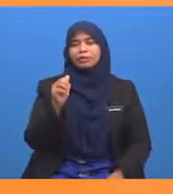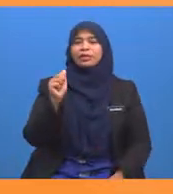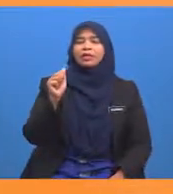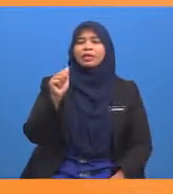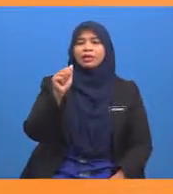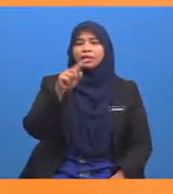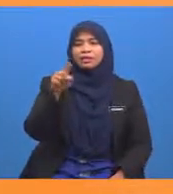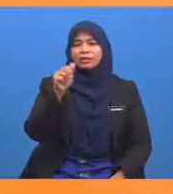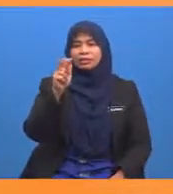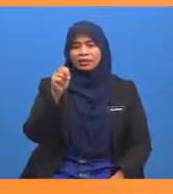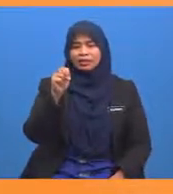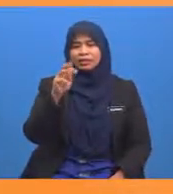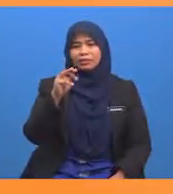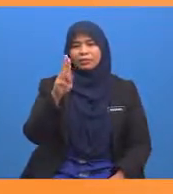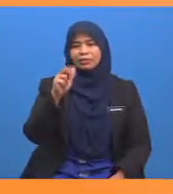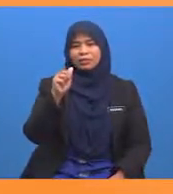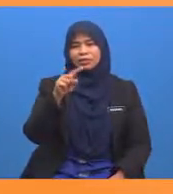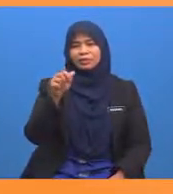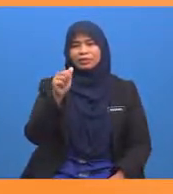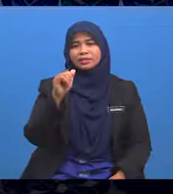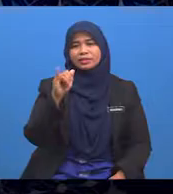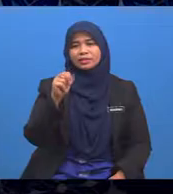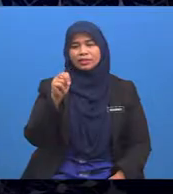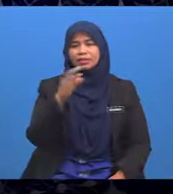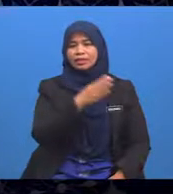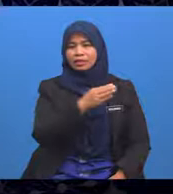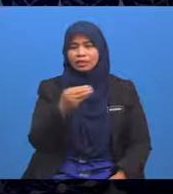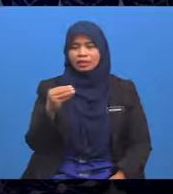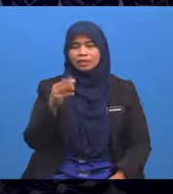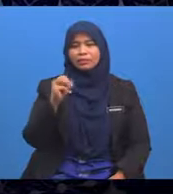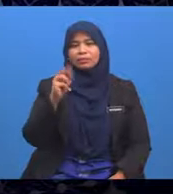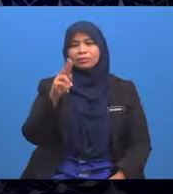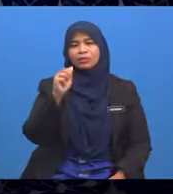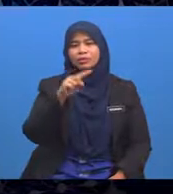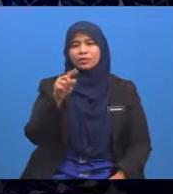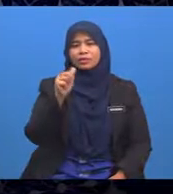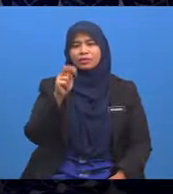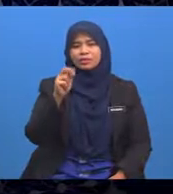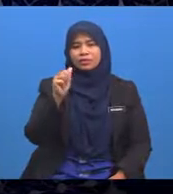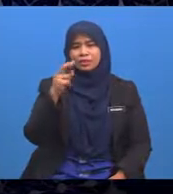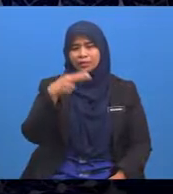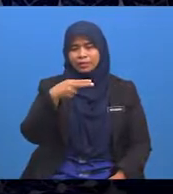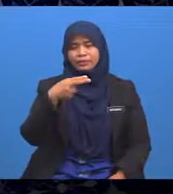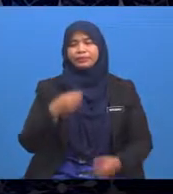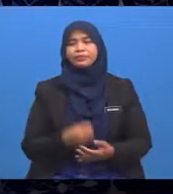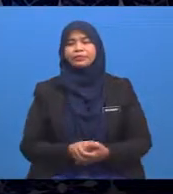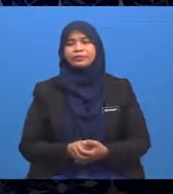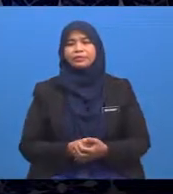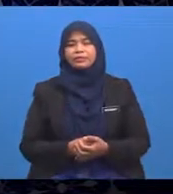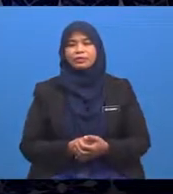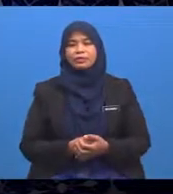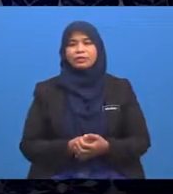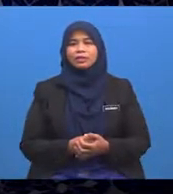muazzin, muazzanah. Kita teruskan pula dengan teks yang berikutnya. Sebelum